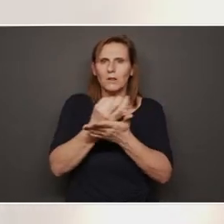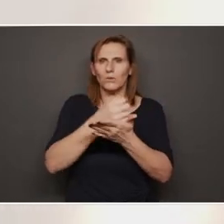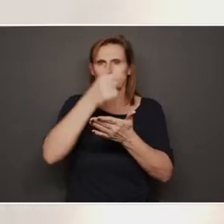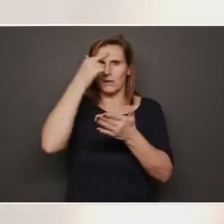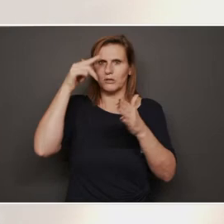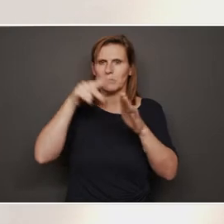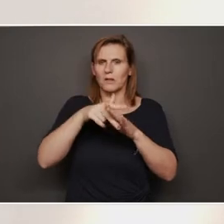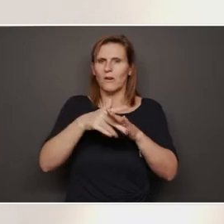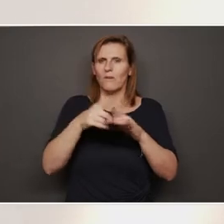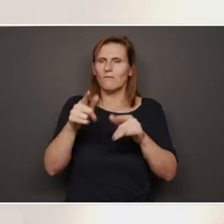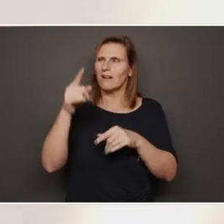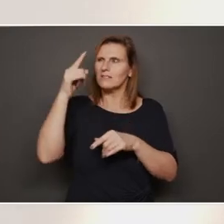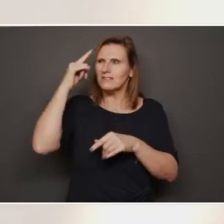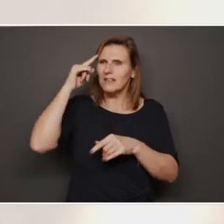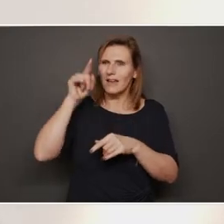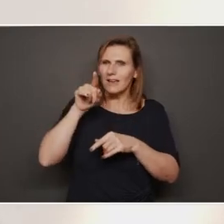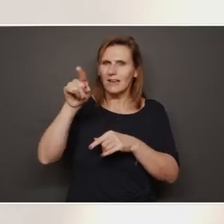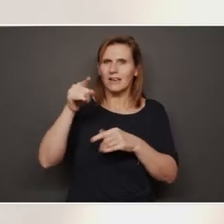Sie,